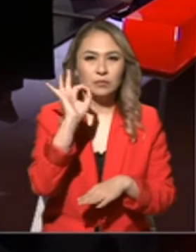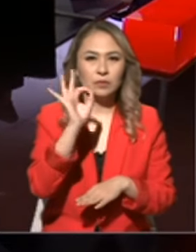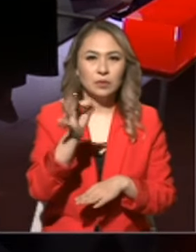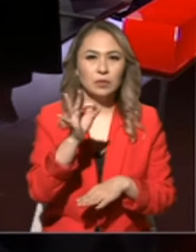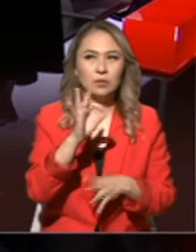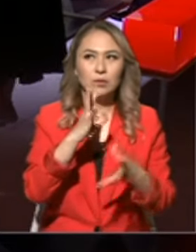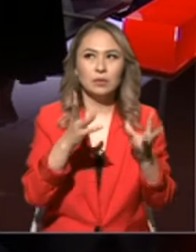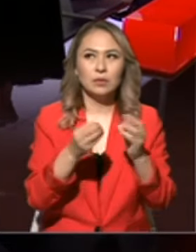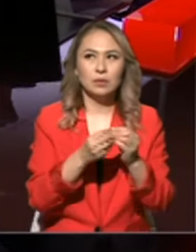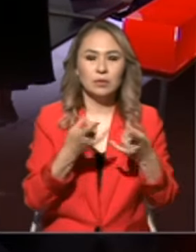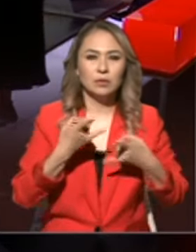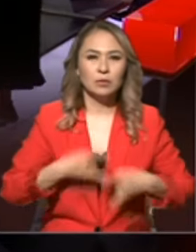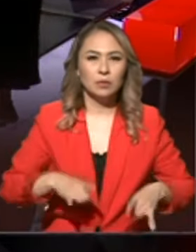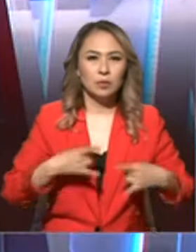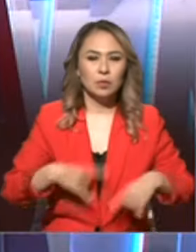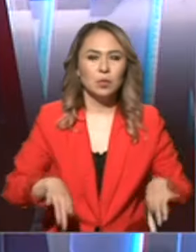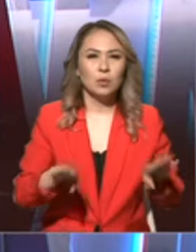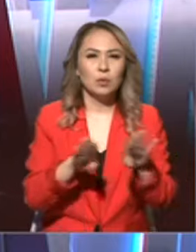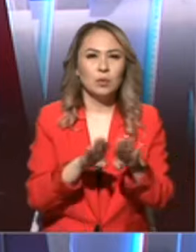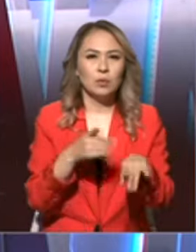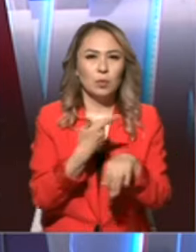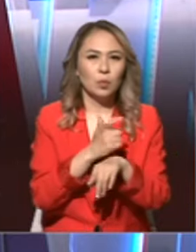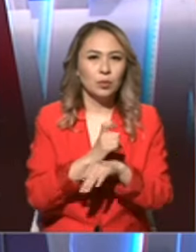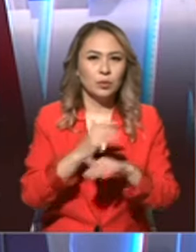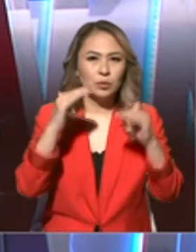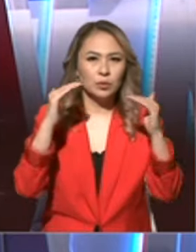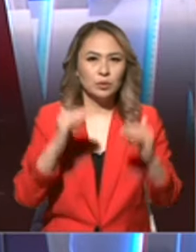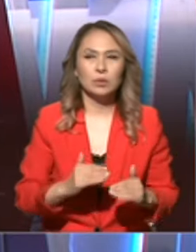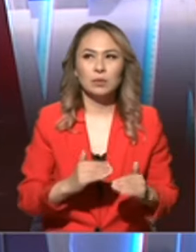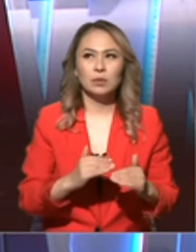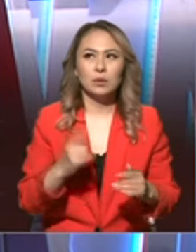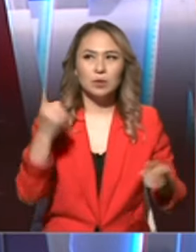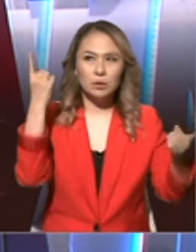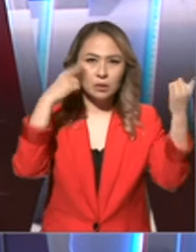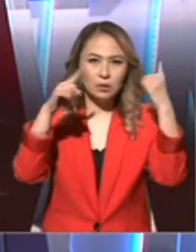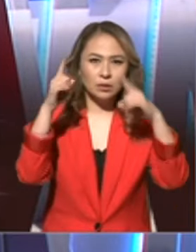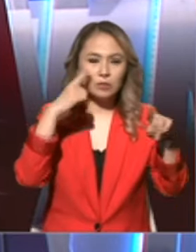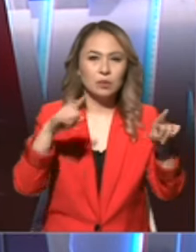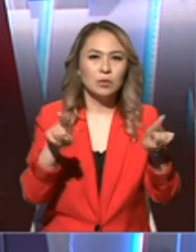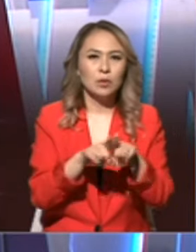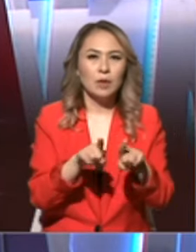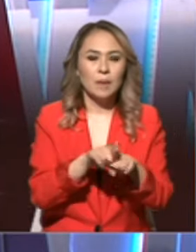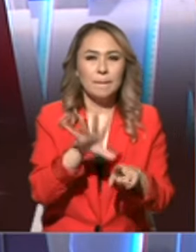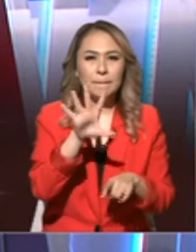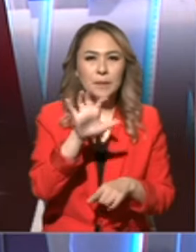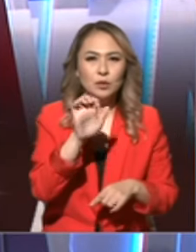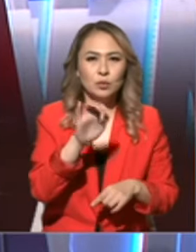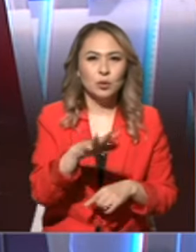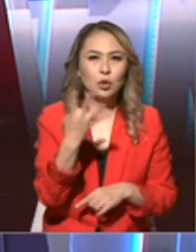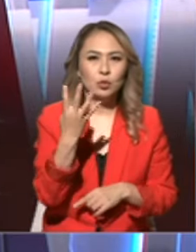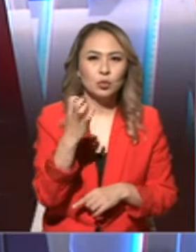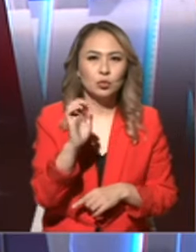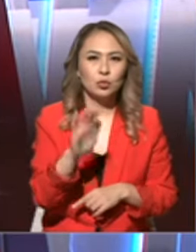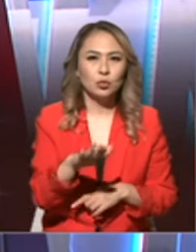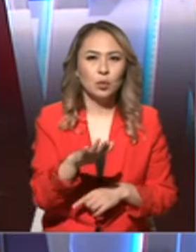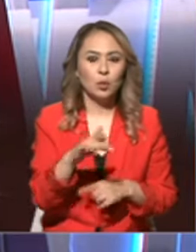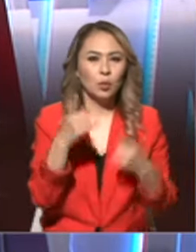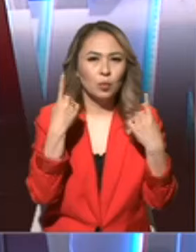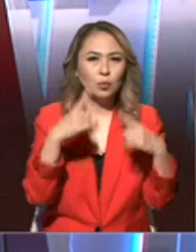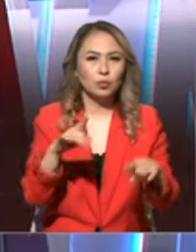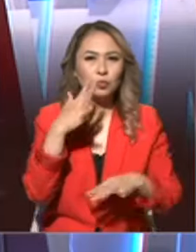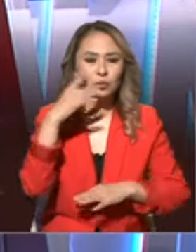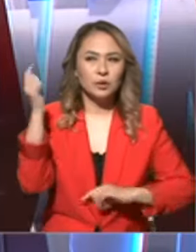емес. Бұл жақта туу көрсеткіші өте төмен. Жаңағы идеология дұрыс емес деген, өйткені 500 мың адамның 400 мыңы өзге ұлт